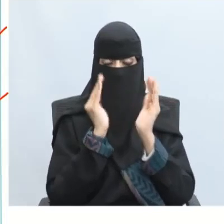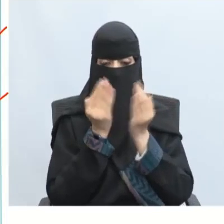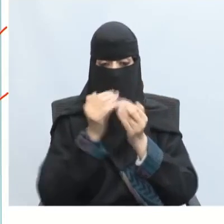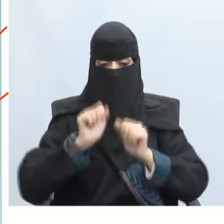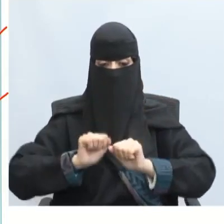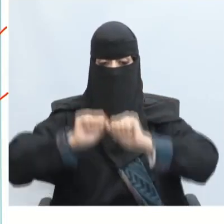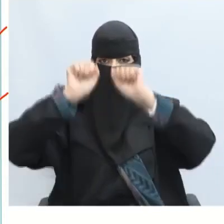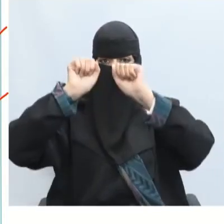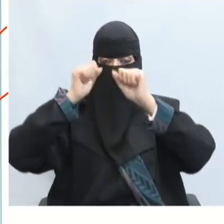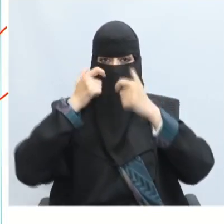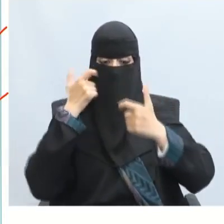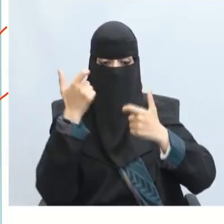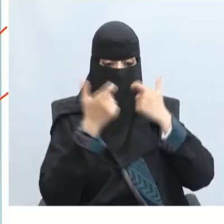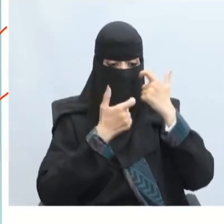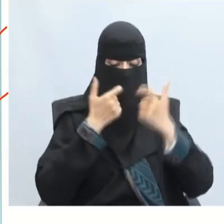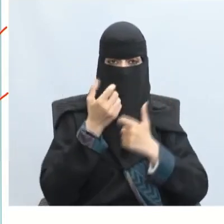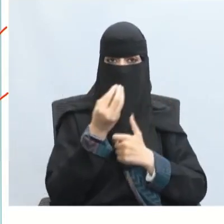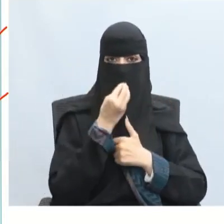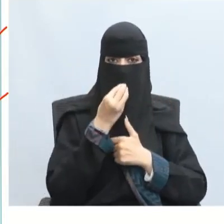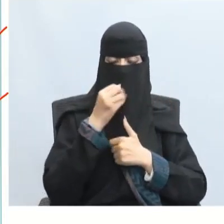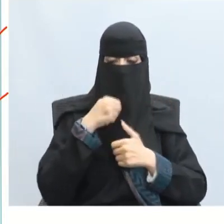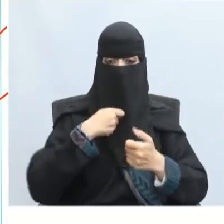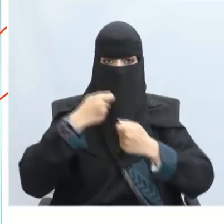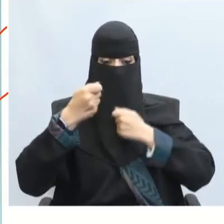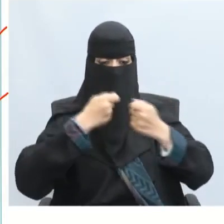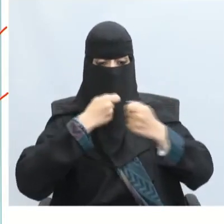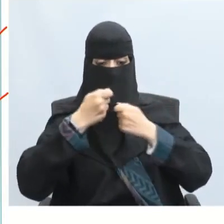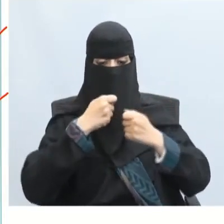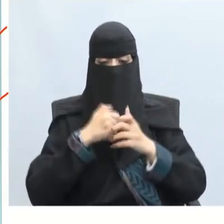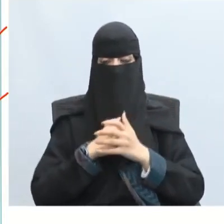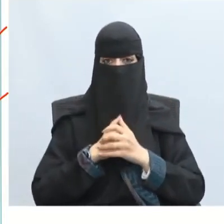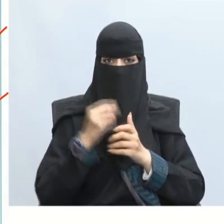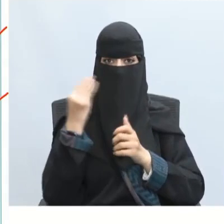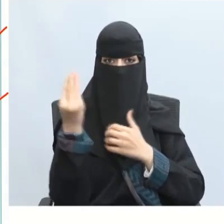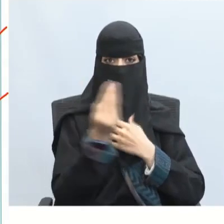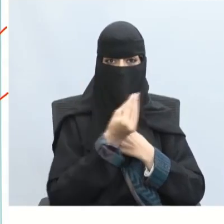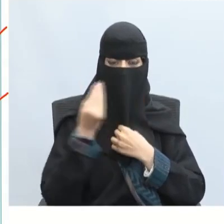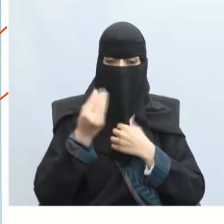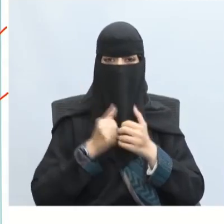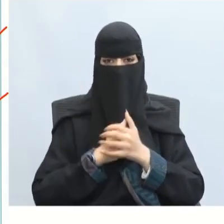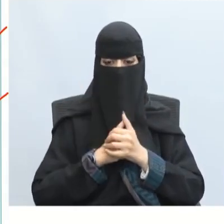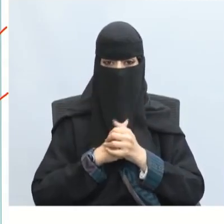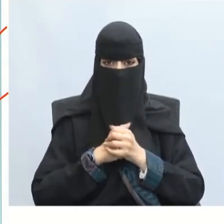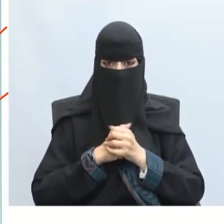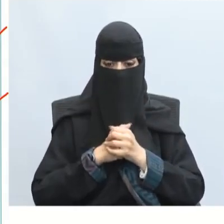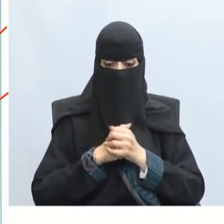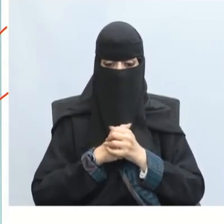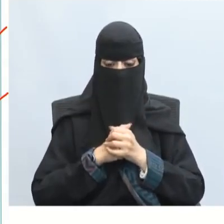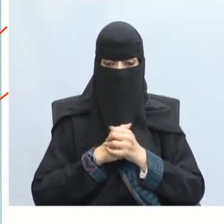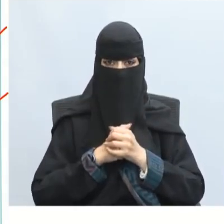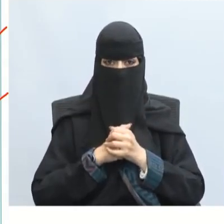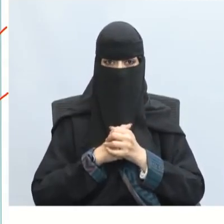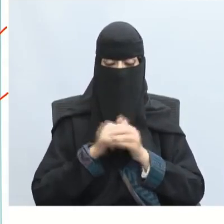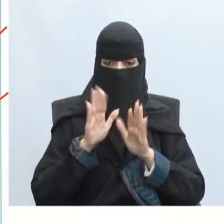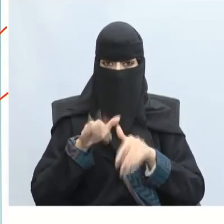مثال اللوائح الخاصه بالمحلات ومراقبه الاغذيه والبائعه المتجول